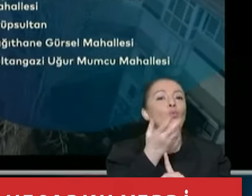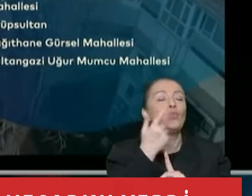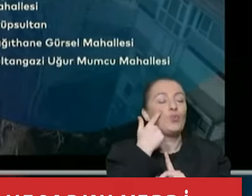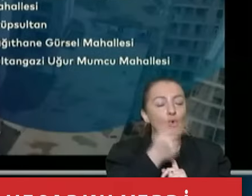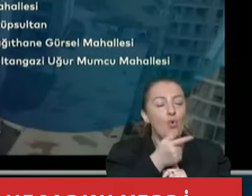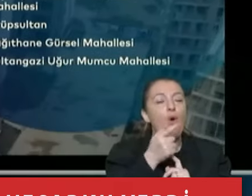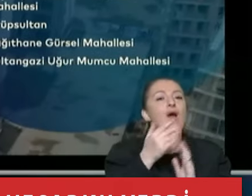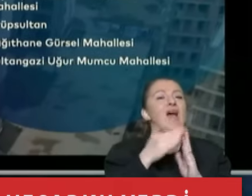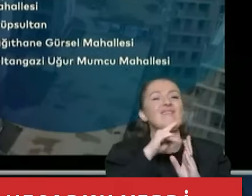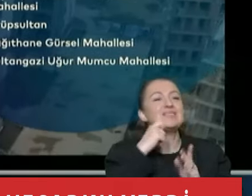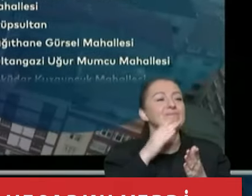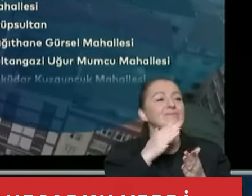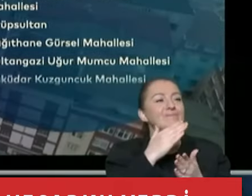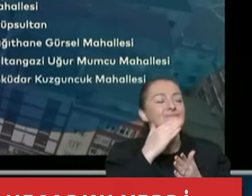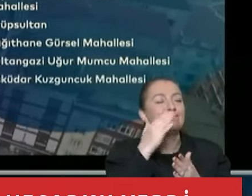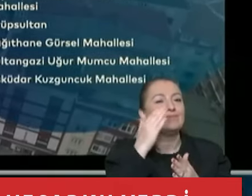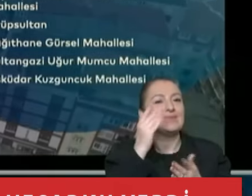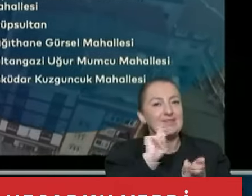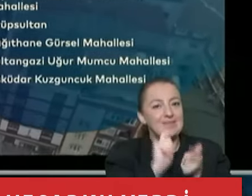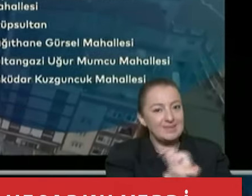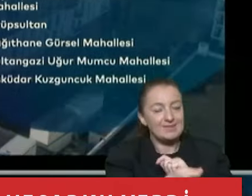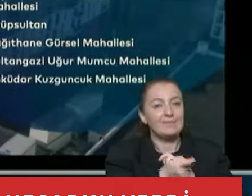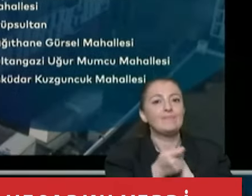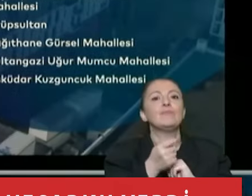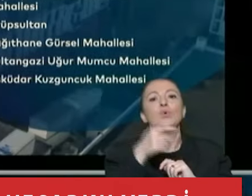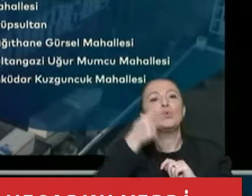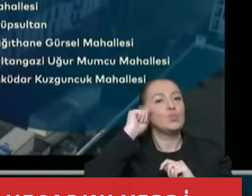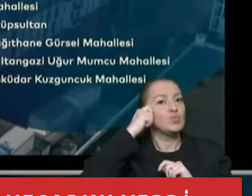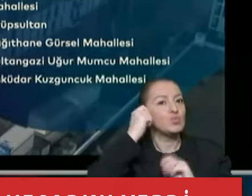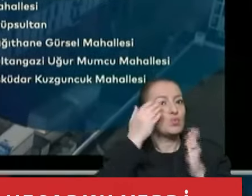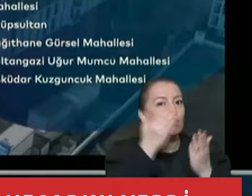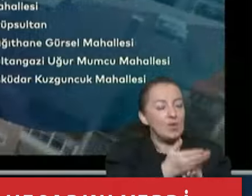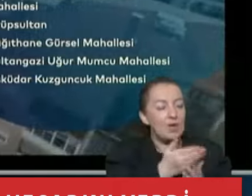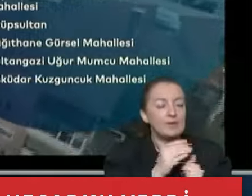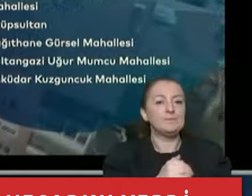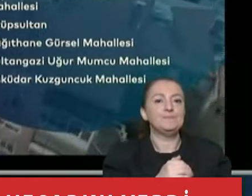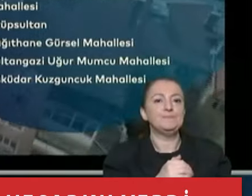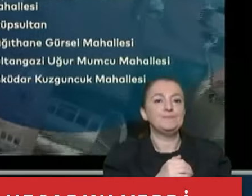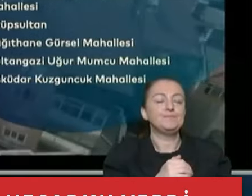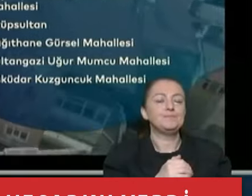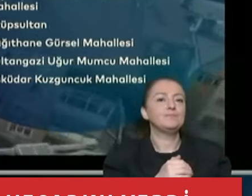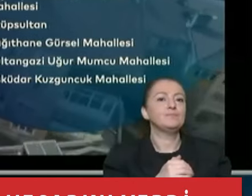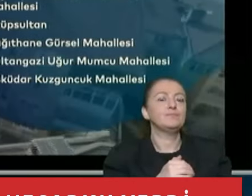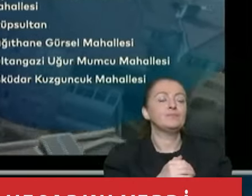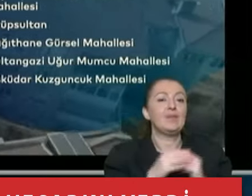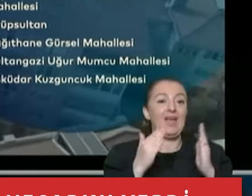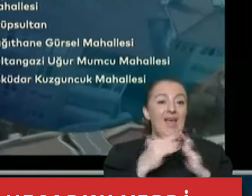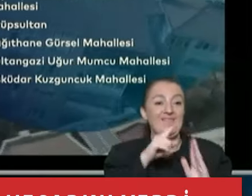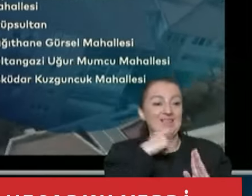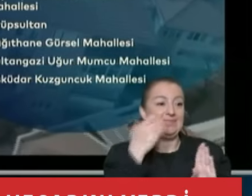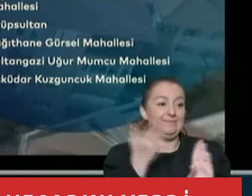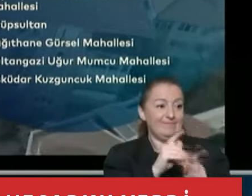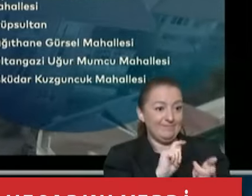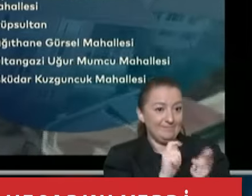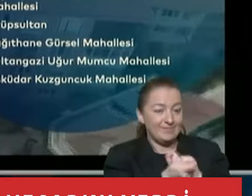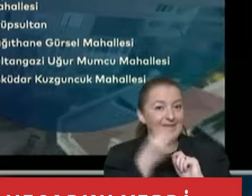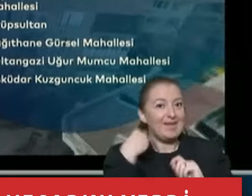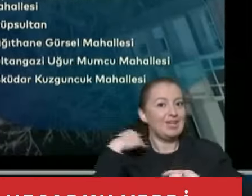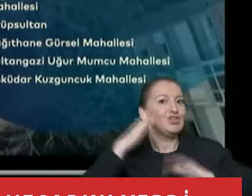projesi Üsküdar ilçesi Kuzguncuk Mahallesi kentsel dönüşüm projesi kentsel dönüşümü Bu anlamda